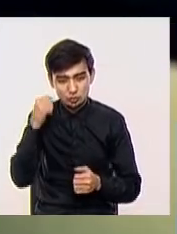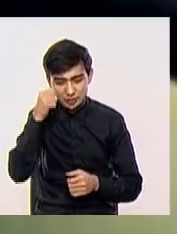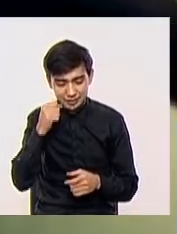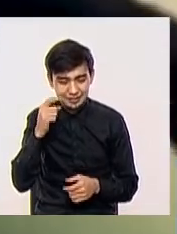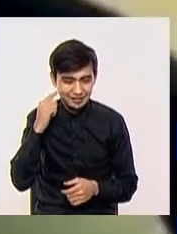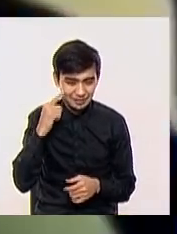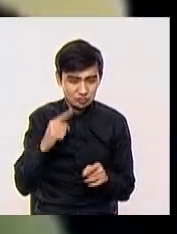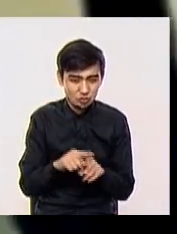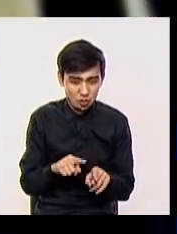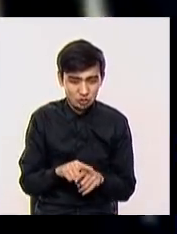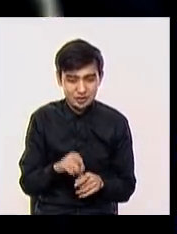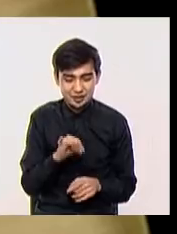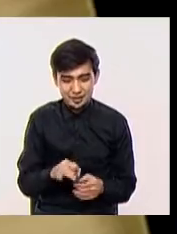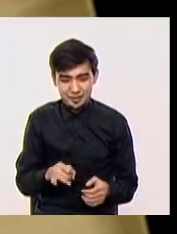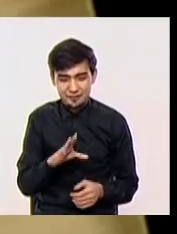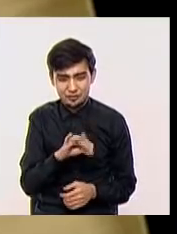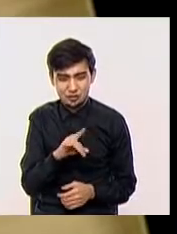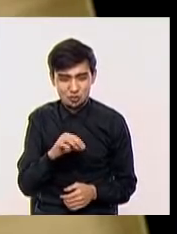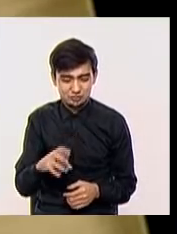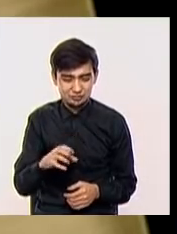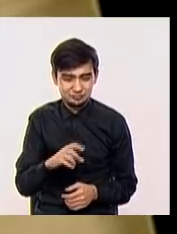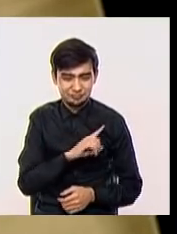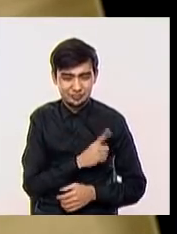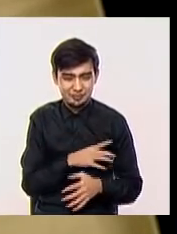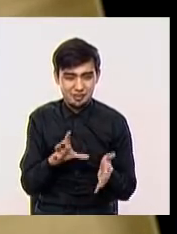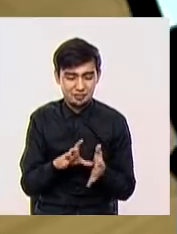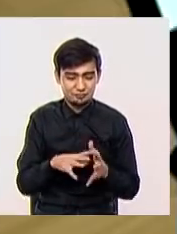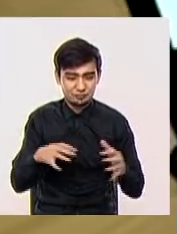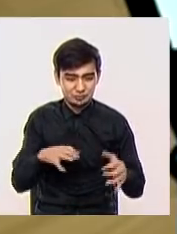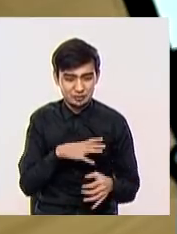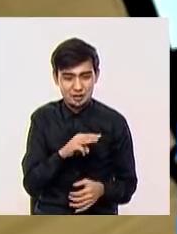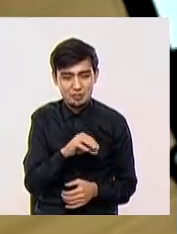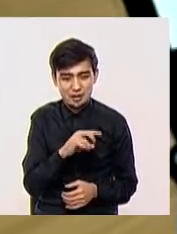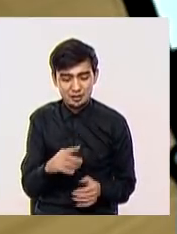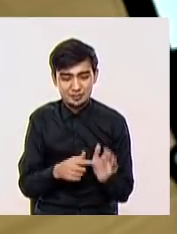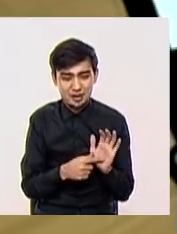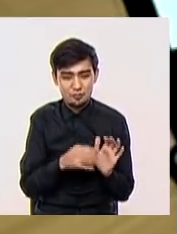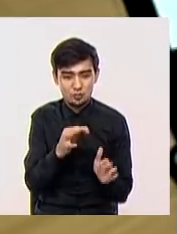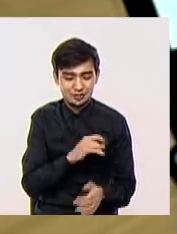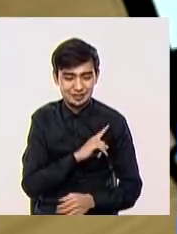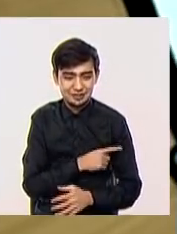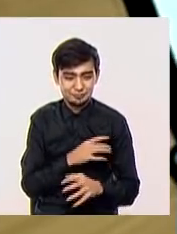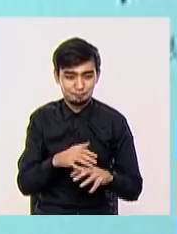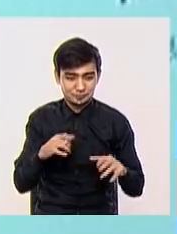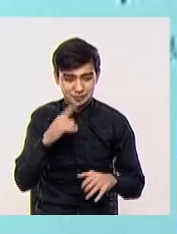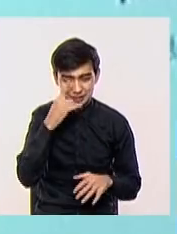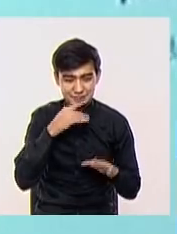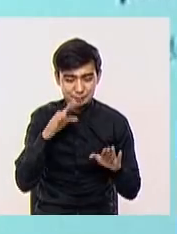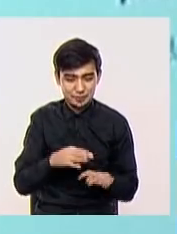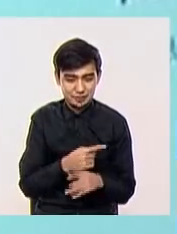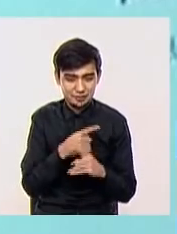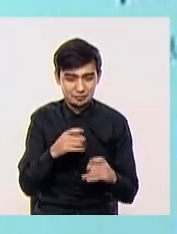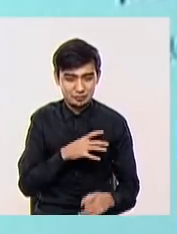и Кыргызстан – износ электросетей. Легальные майнеры потребляют всего 7% электроэнергии в Казахстане, утверждают в